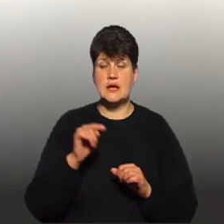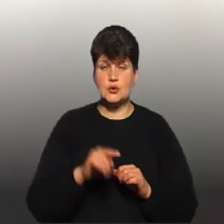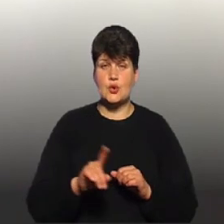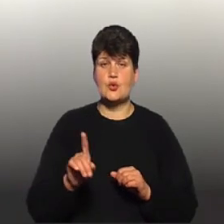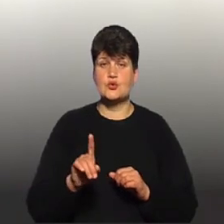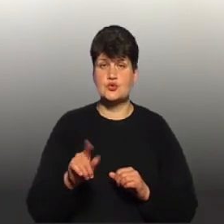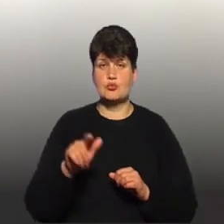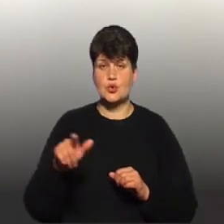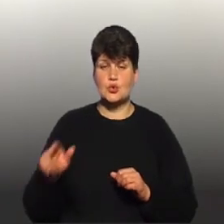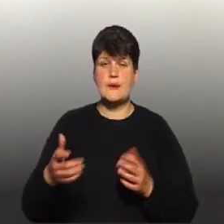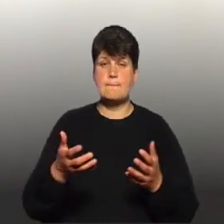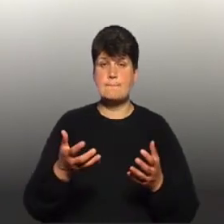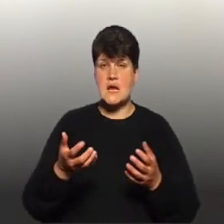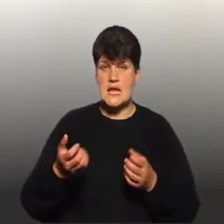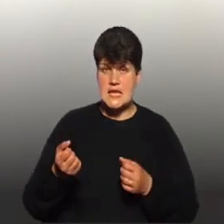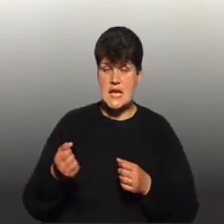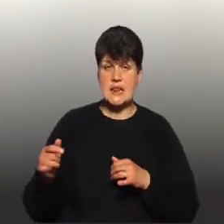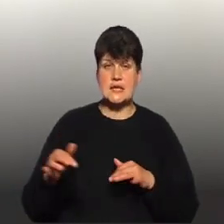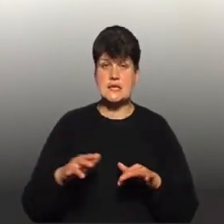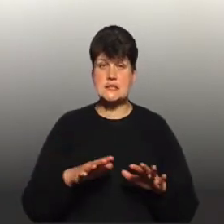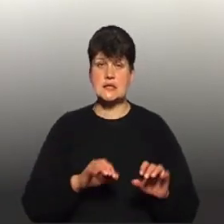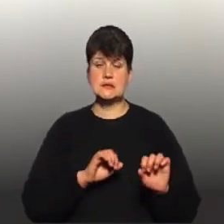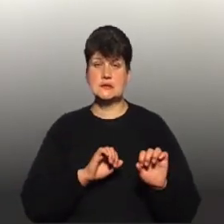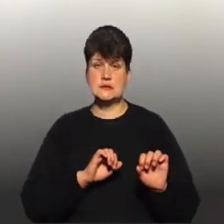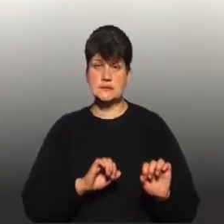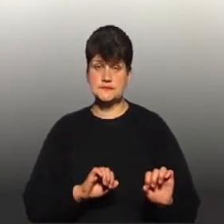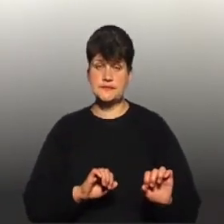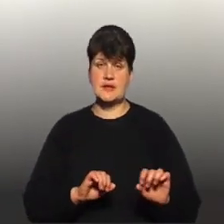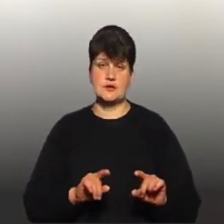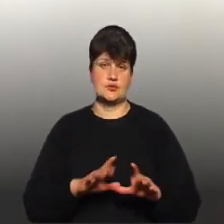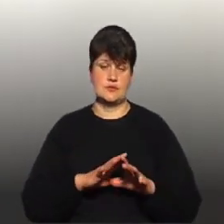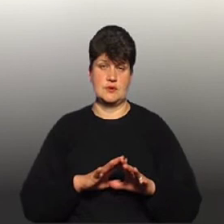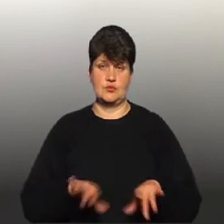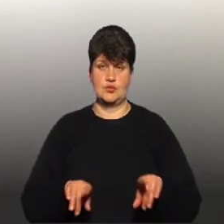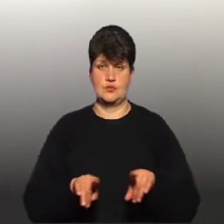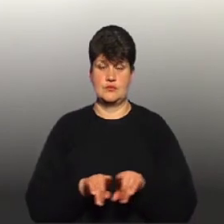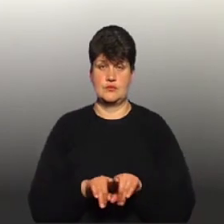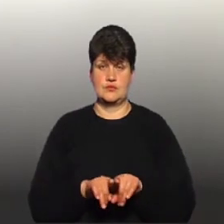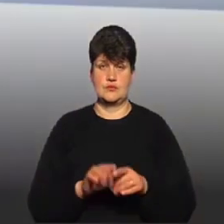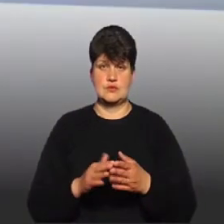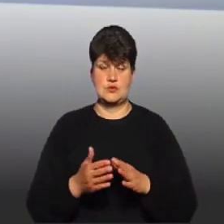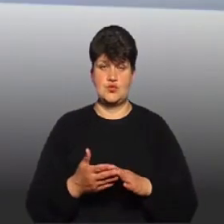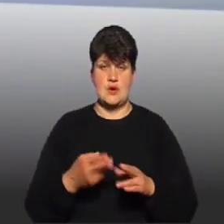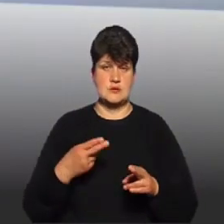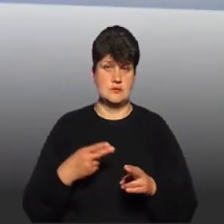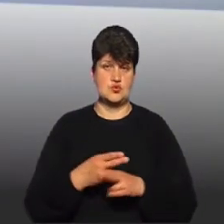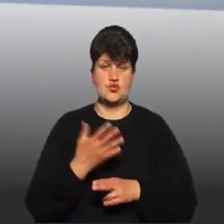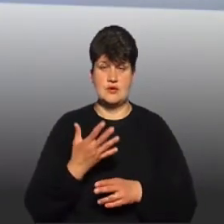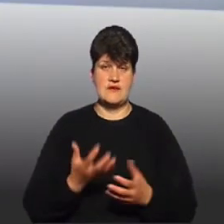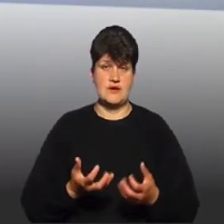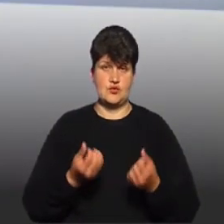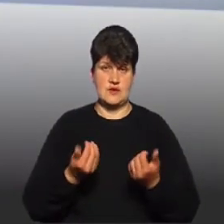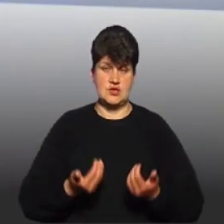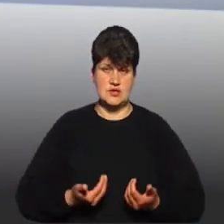певні заходи з безпеки і убезпечили себе від такої ситуації. Шкоди, так, і врятували своє життя. Я думаю, ви знаєте, я думаю, що